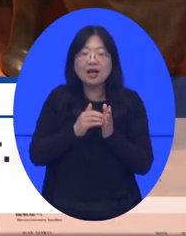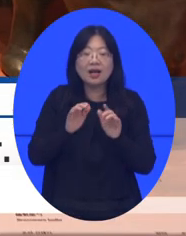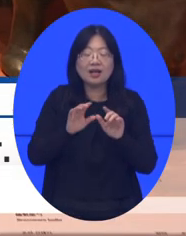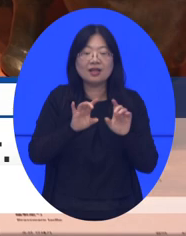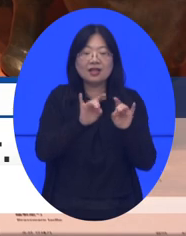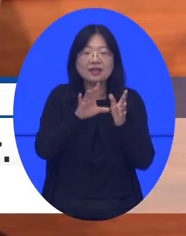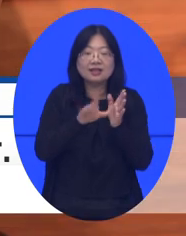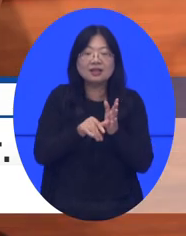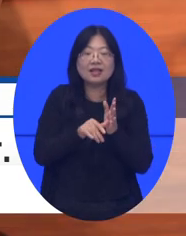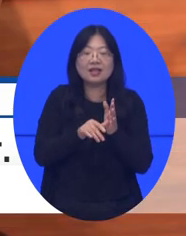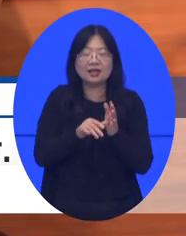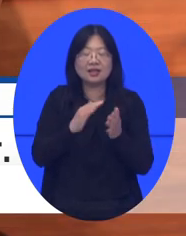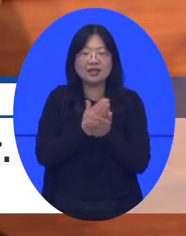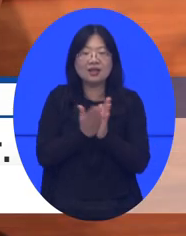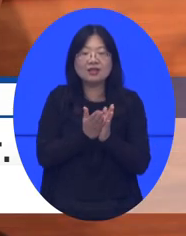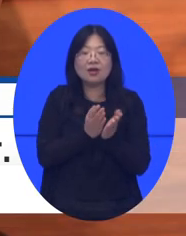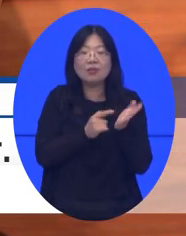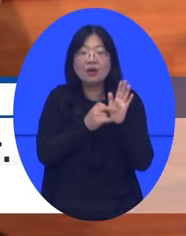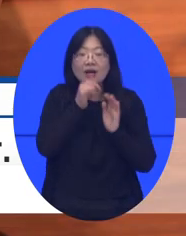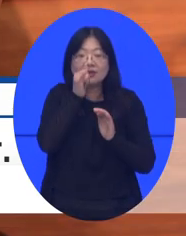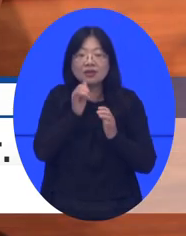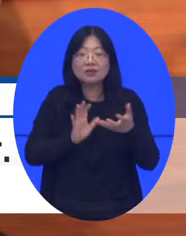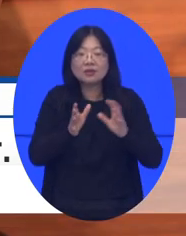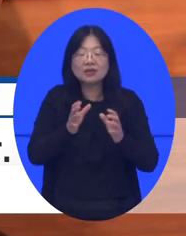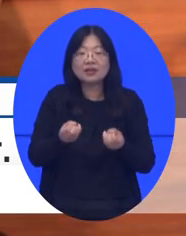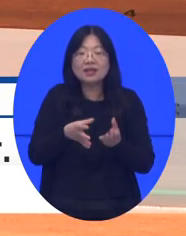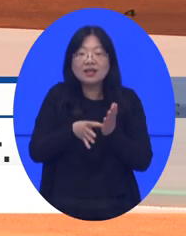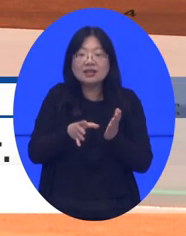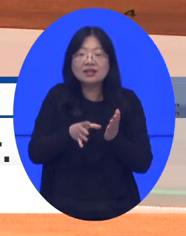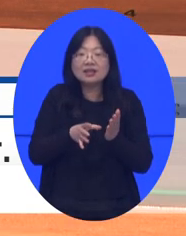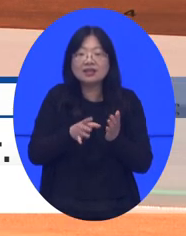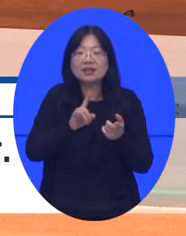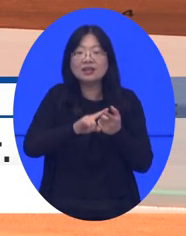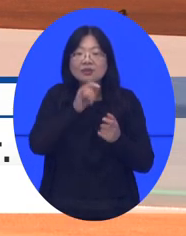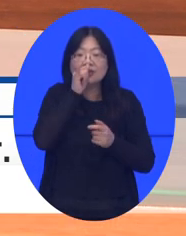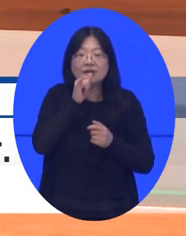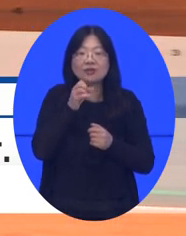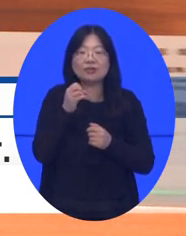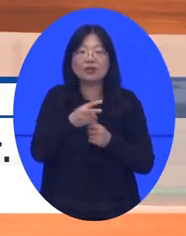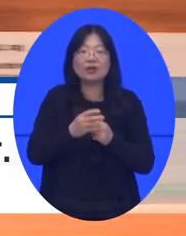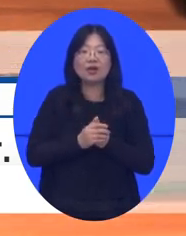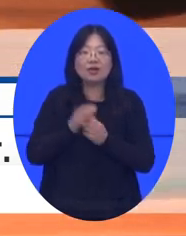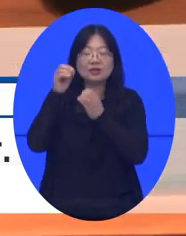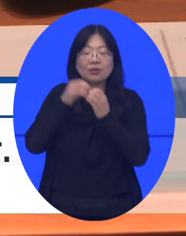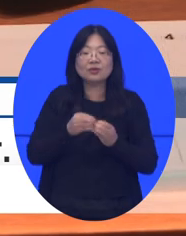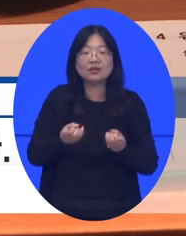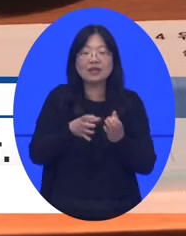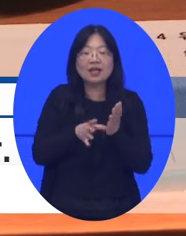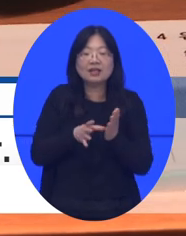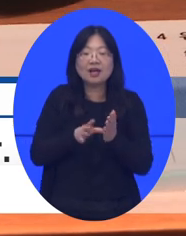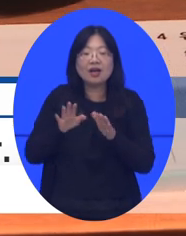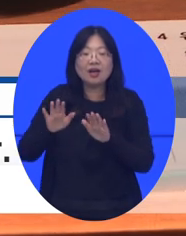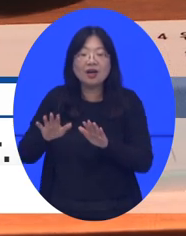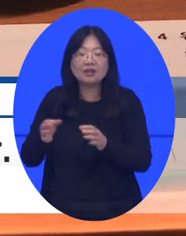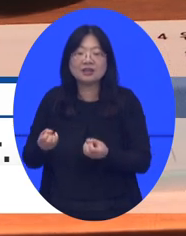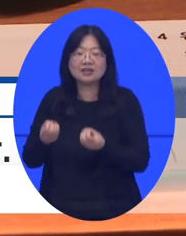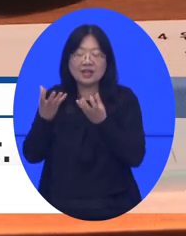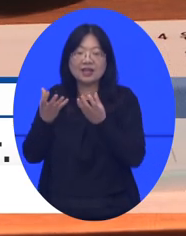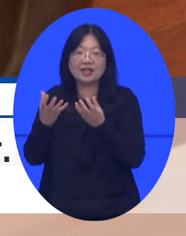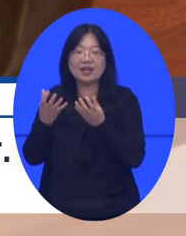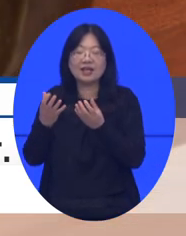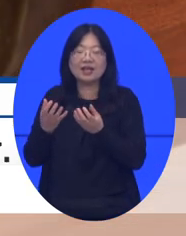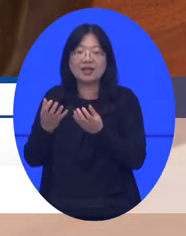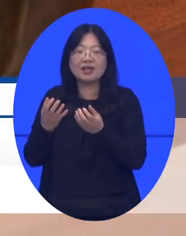다양하게 전개되는 각양각색의 도자재기에 주목합니다. 뿐만 아니라 전통재기가 현대화된 재래관념